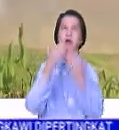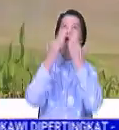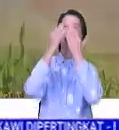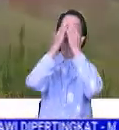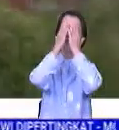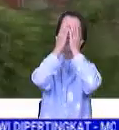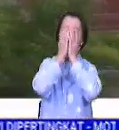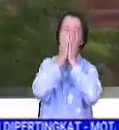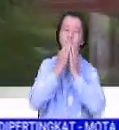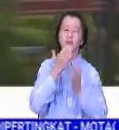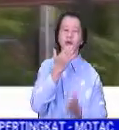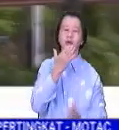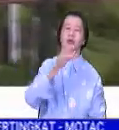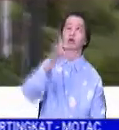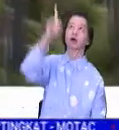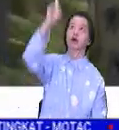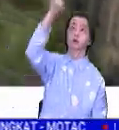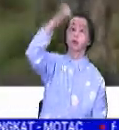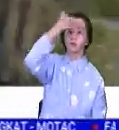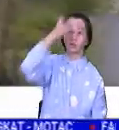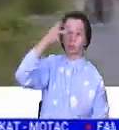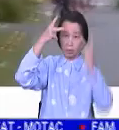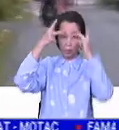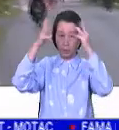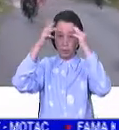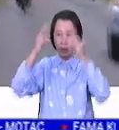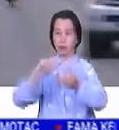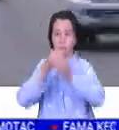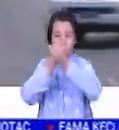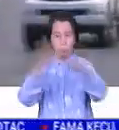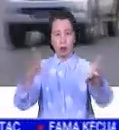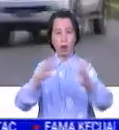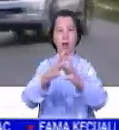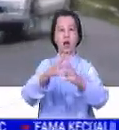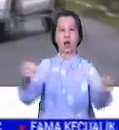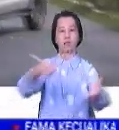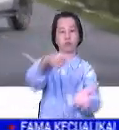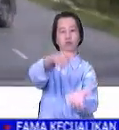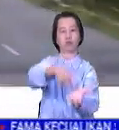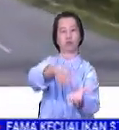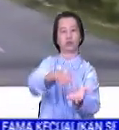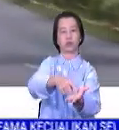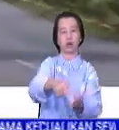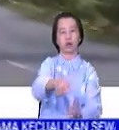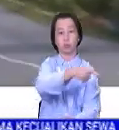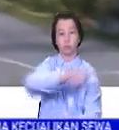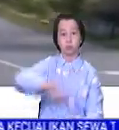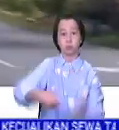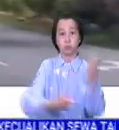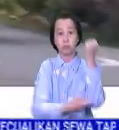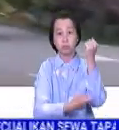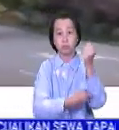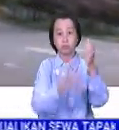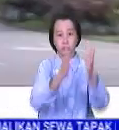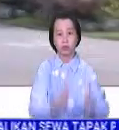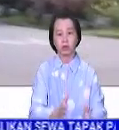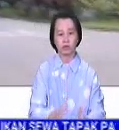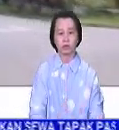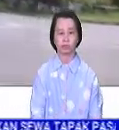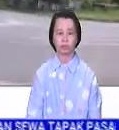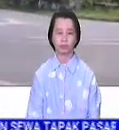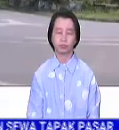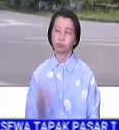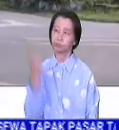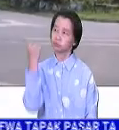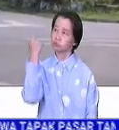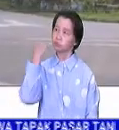waala kerana PM telah mengumumkan pelupusan hutang peneroka pada baru-baru ini dan kami